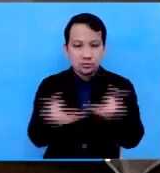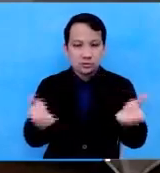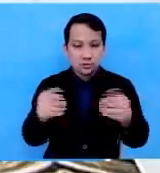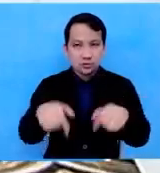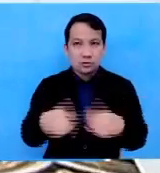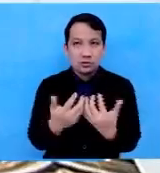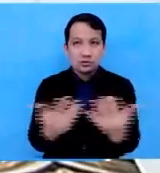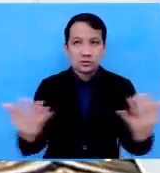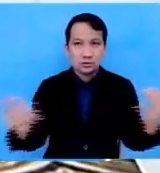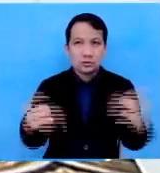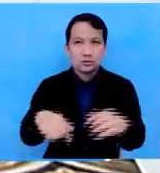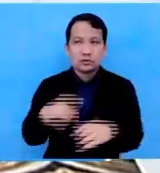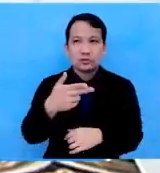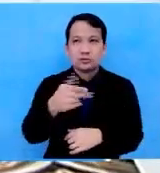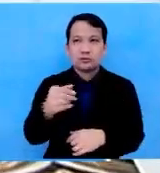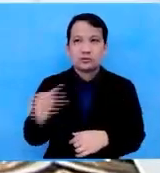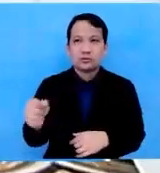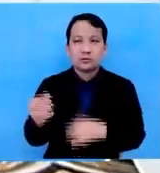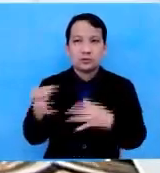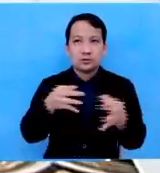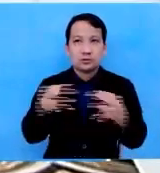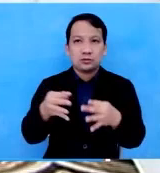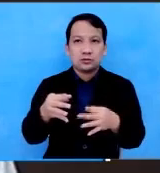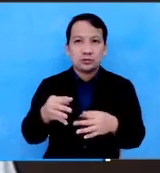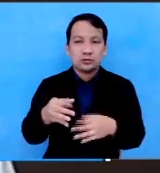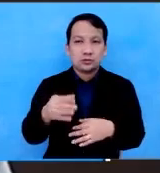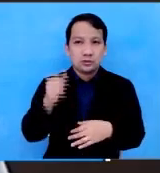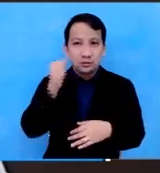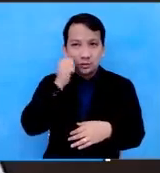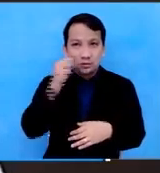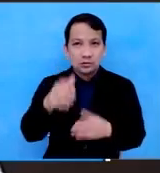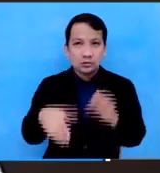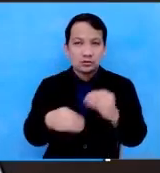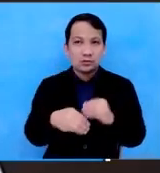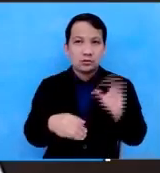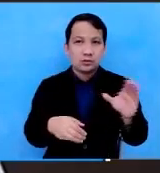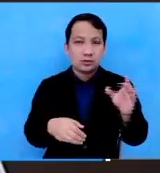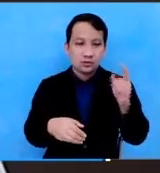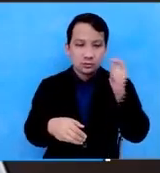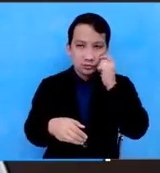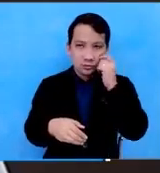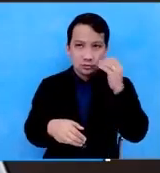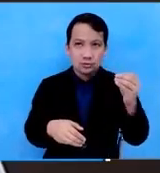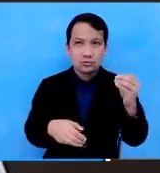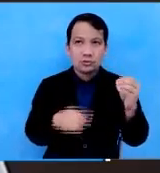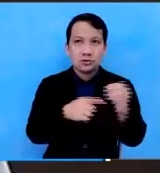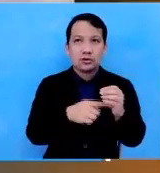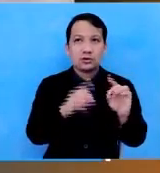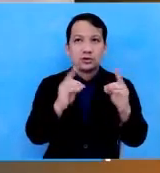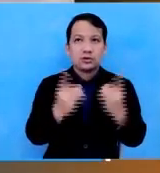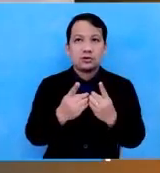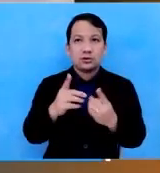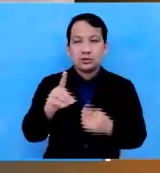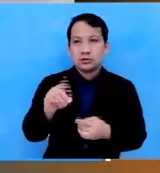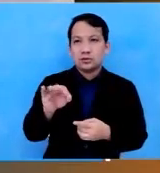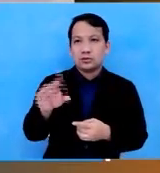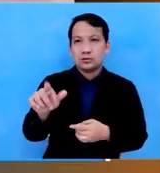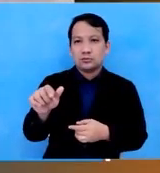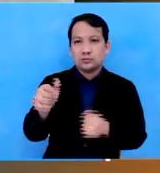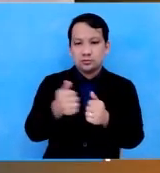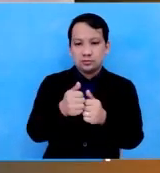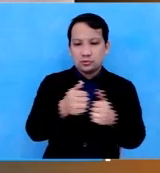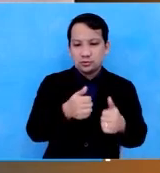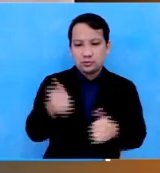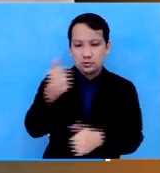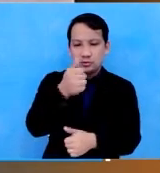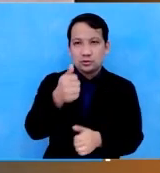Jakarta. Paliwanag ng kalihim ng migrant workers na si Toots Ople, ang Department of Foreign Affairs ang mangunguna sa kaso ni